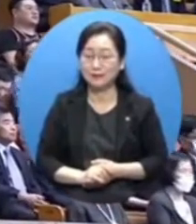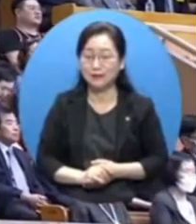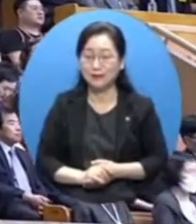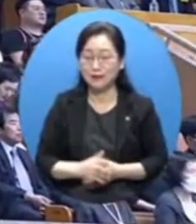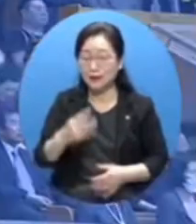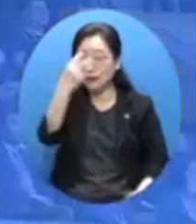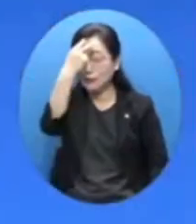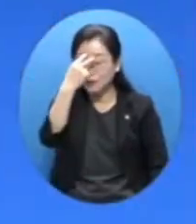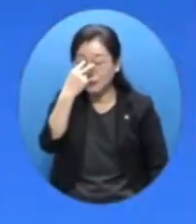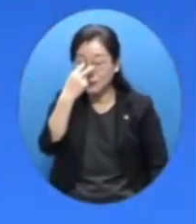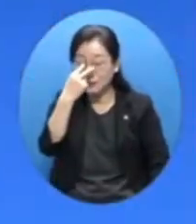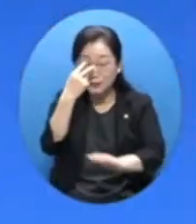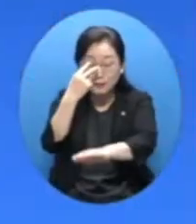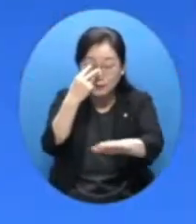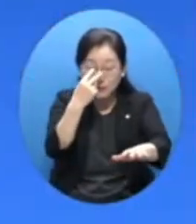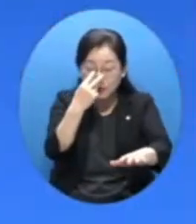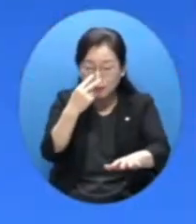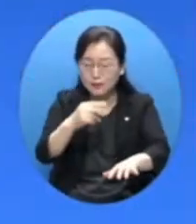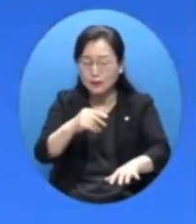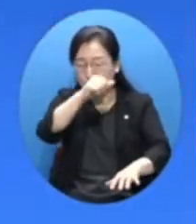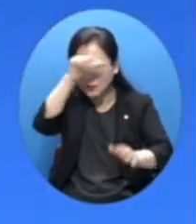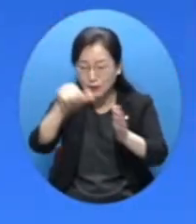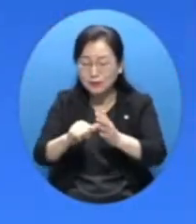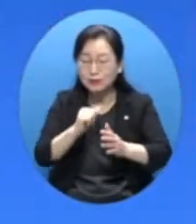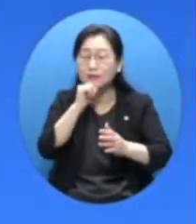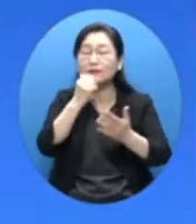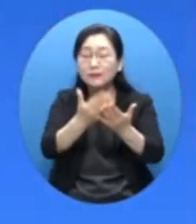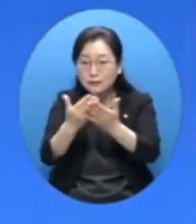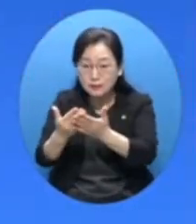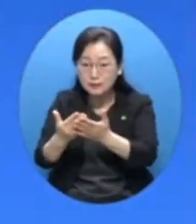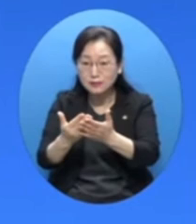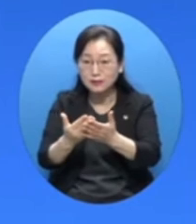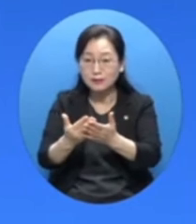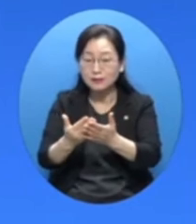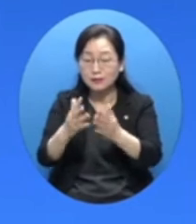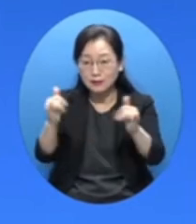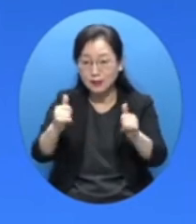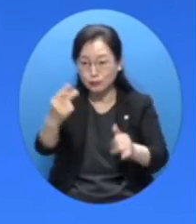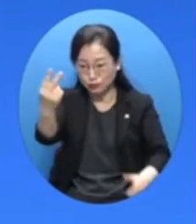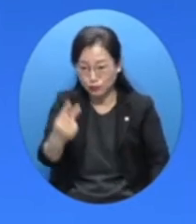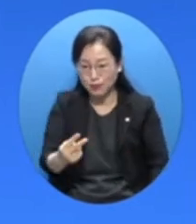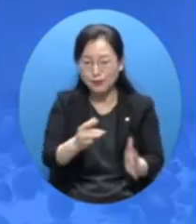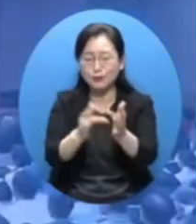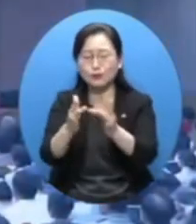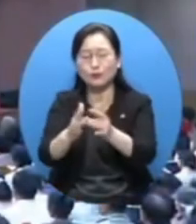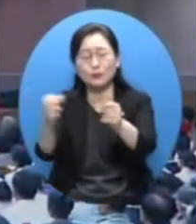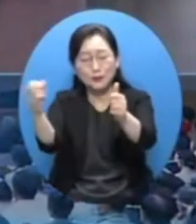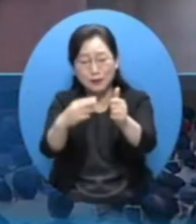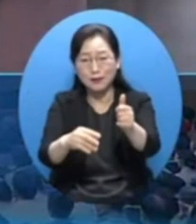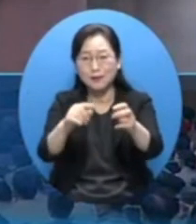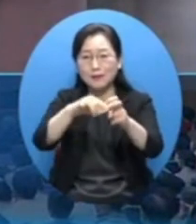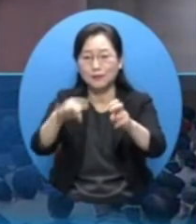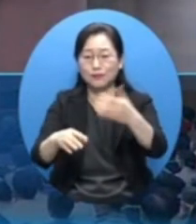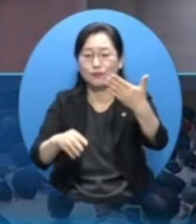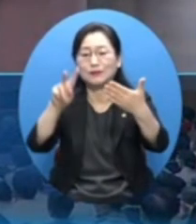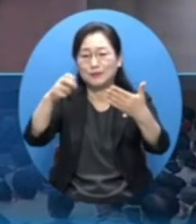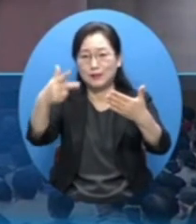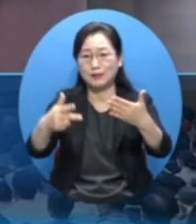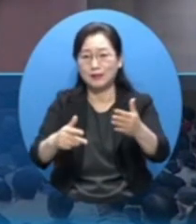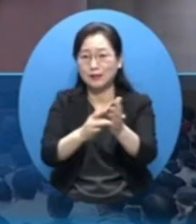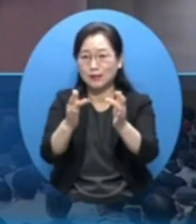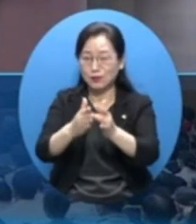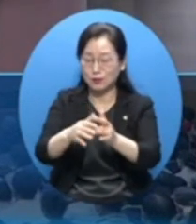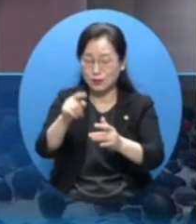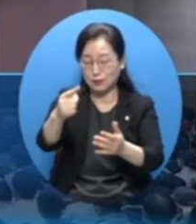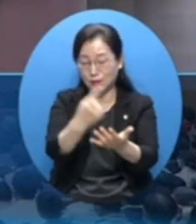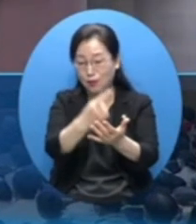날 때부터 맹인이 되어 평생 거주로 불쌍히 살아갈 수밖에 없던 맹인들이 예수님께 나와 외쳤습니다 마태복음 9장 27절입니다 예수께서